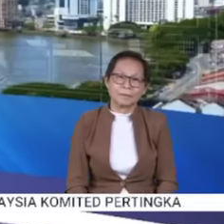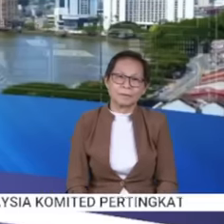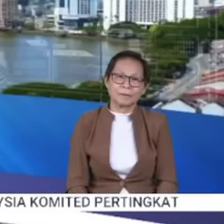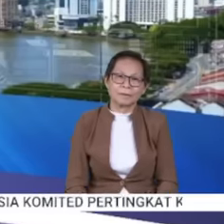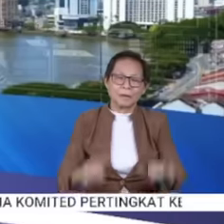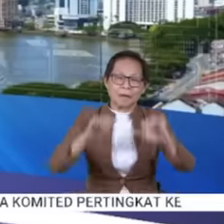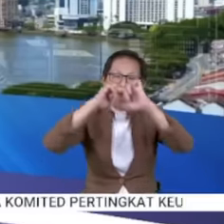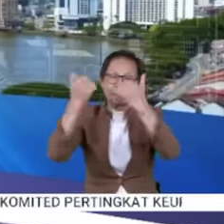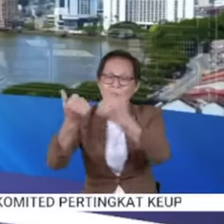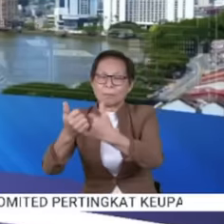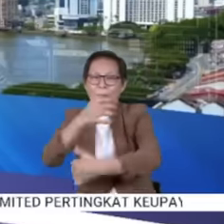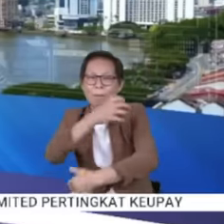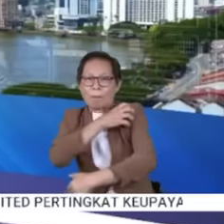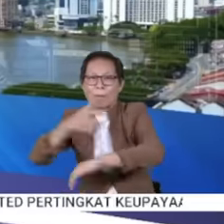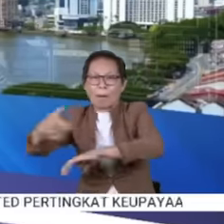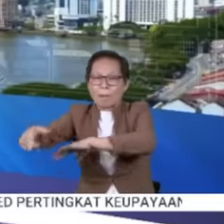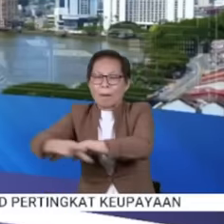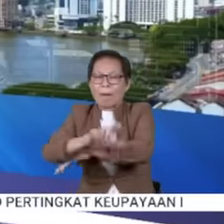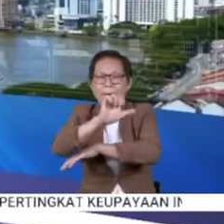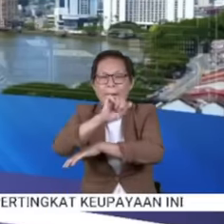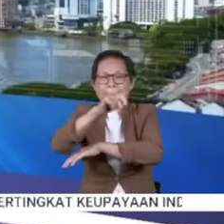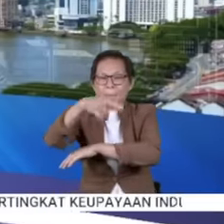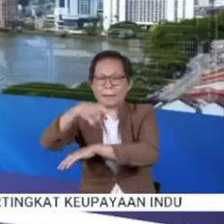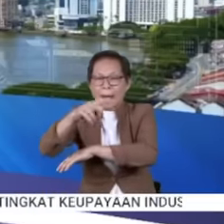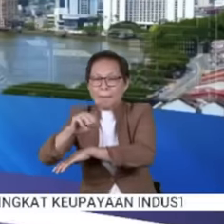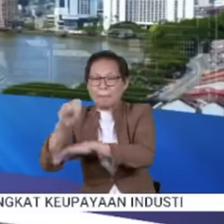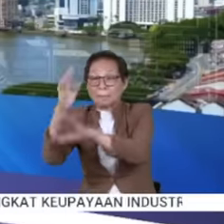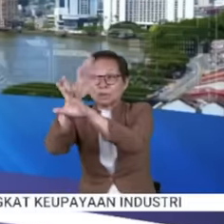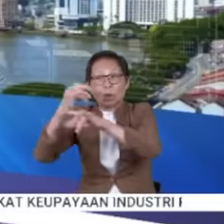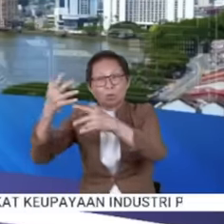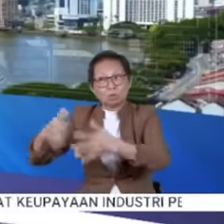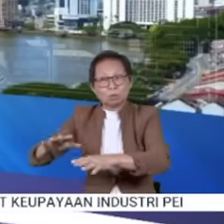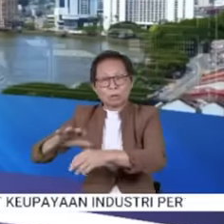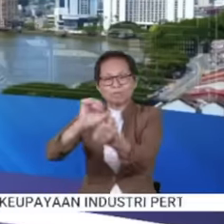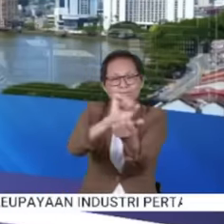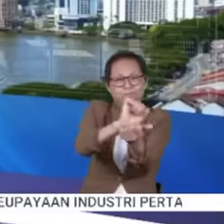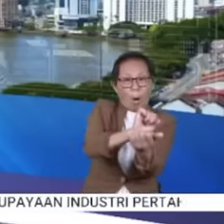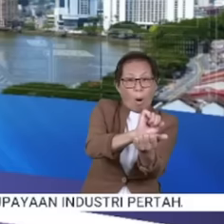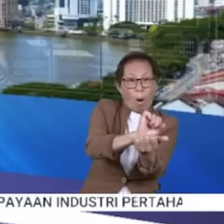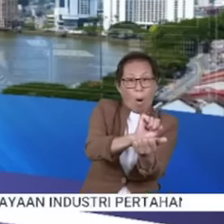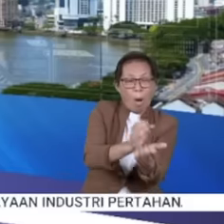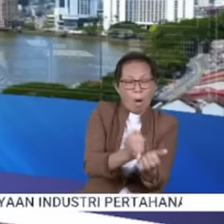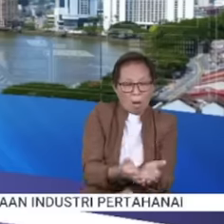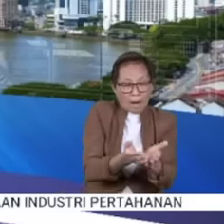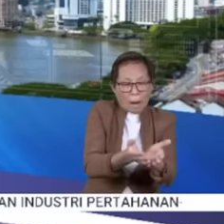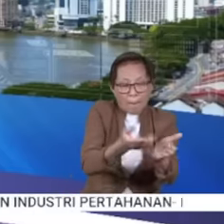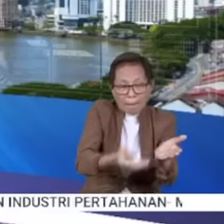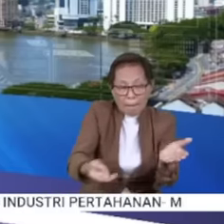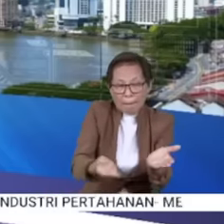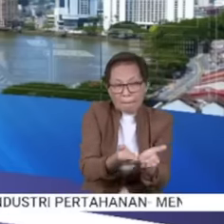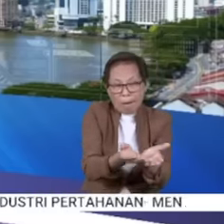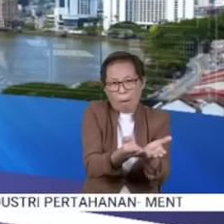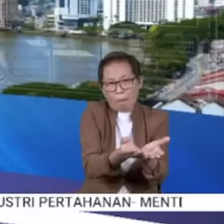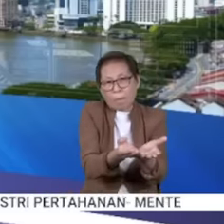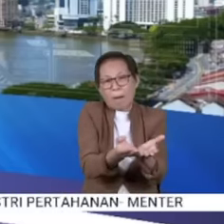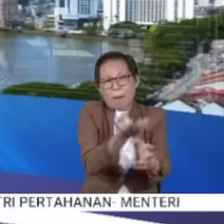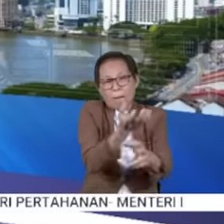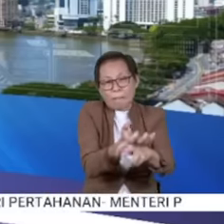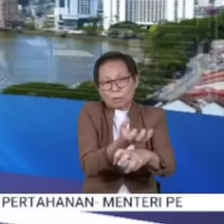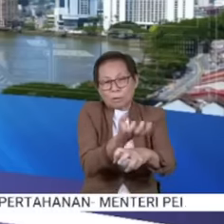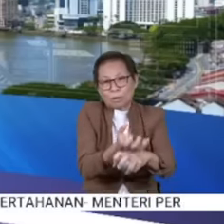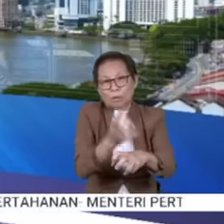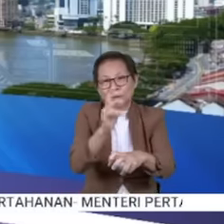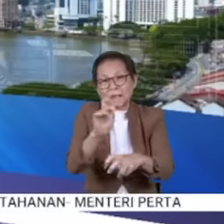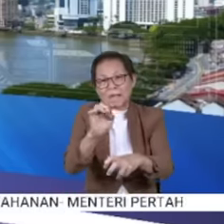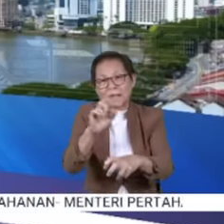agensi penguat kuasaan maritim Malaysia Epi mm serawa telah menahan sebuah kapal kargo yang membawa muatan batu kerikil